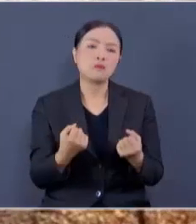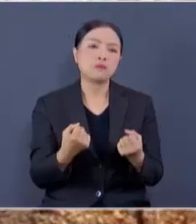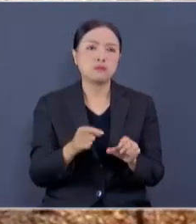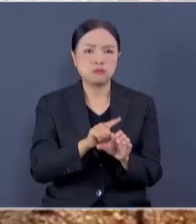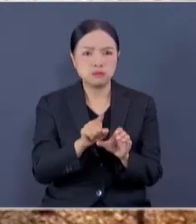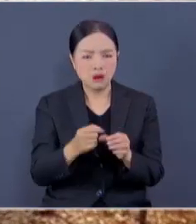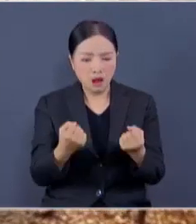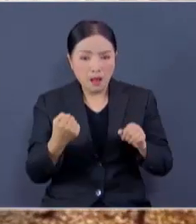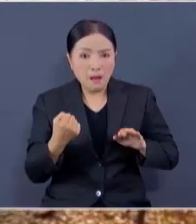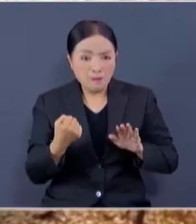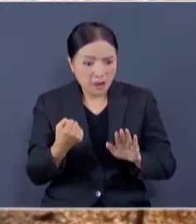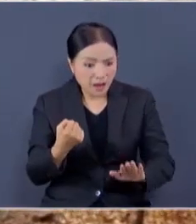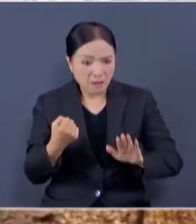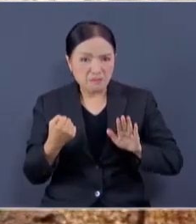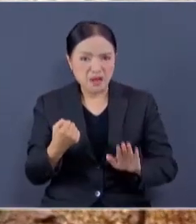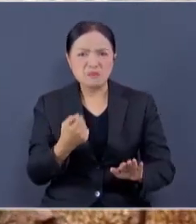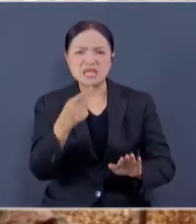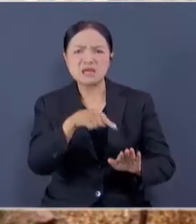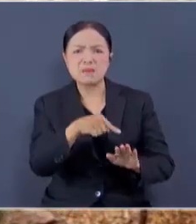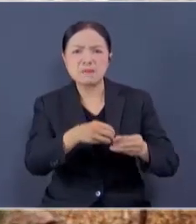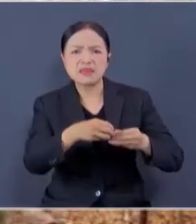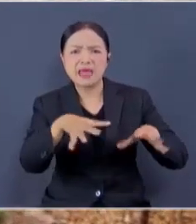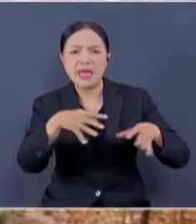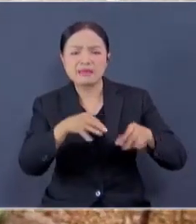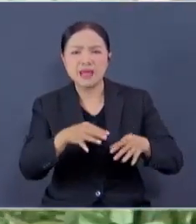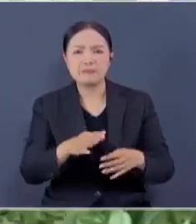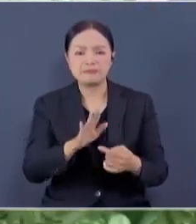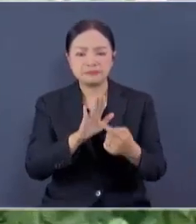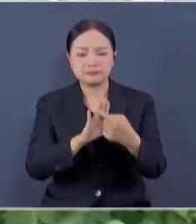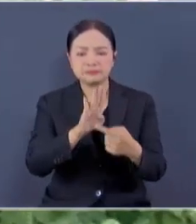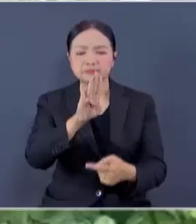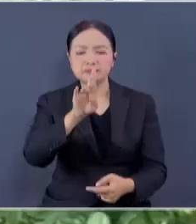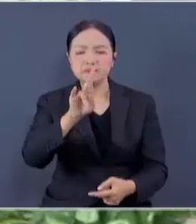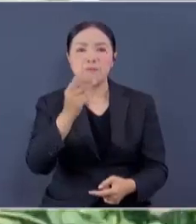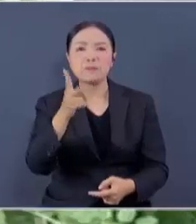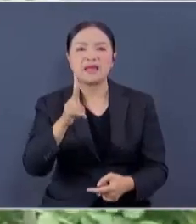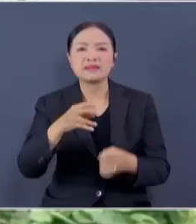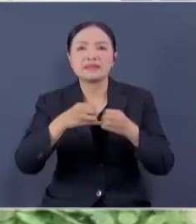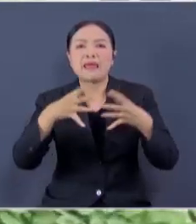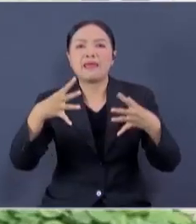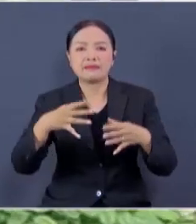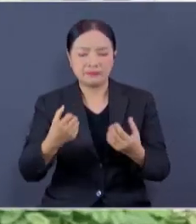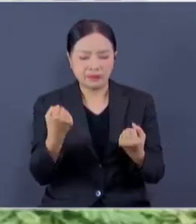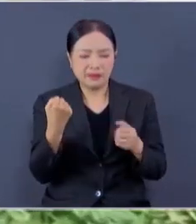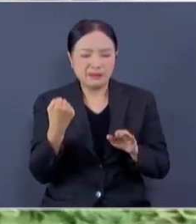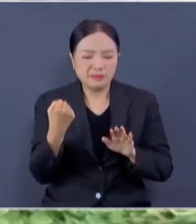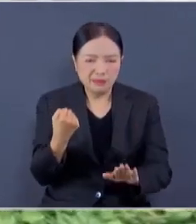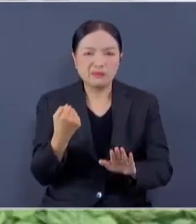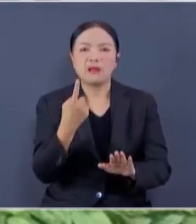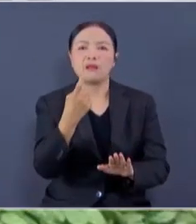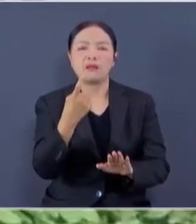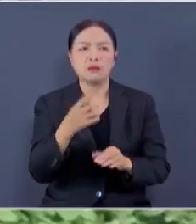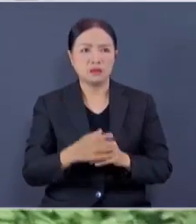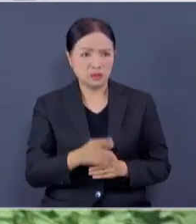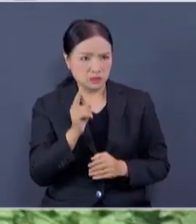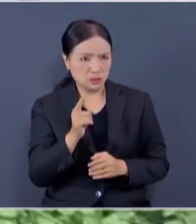ถมันเบรกแตกแล้วครับพยายามจะขับชิดขอบทางเพื่อชะลอความเร็วก่อนที่จะเสียหลักพุ่งชนต้นไม้ข้างทางแล้วก็ยืนยันเลยบอกว่ารถเม